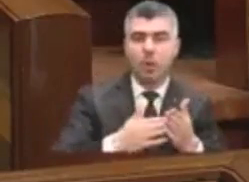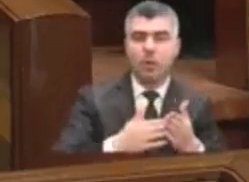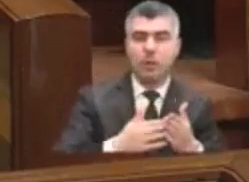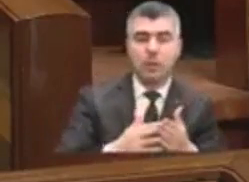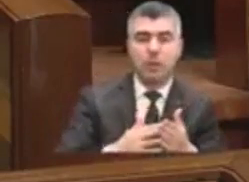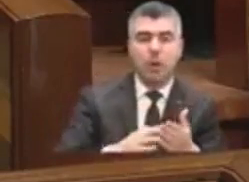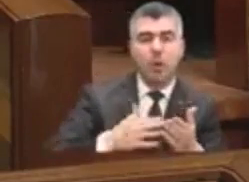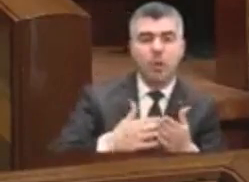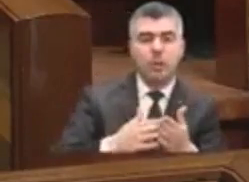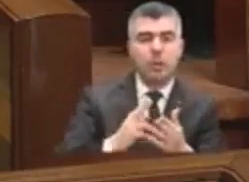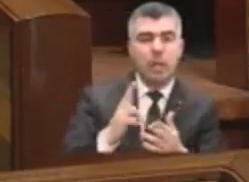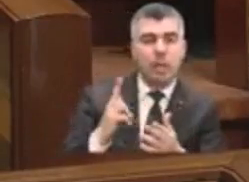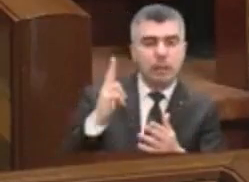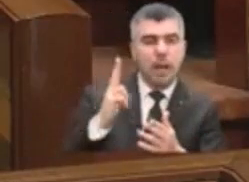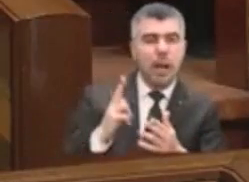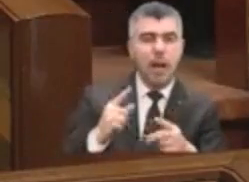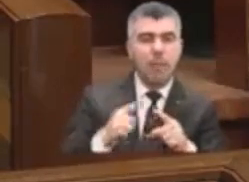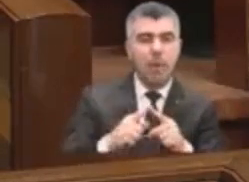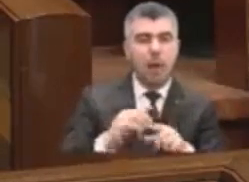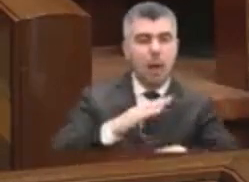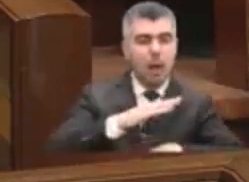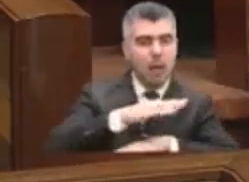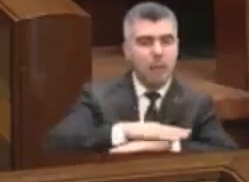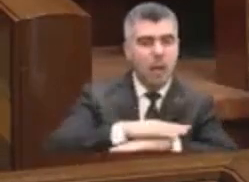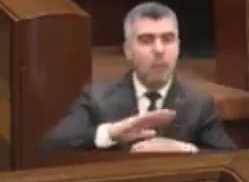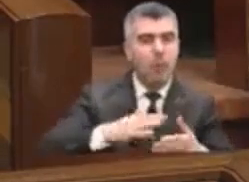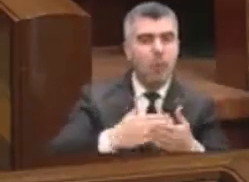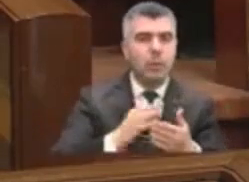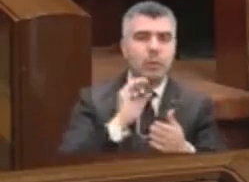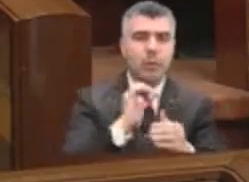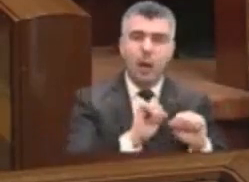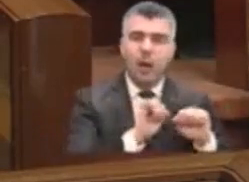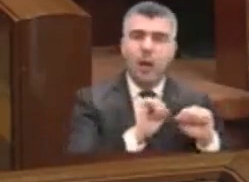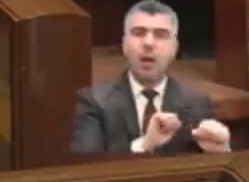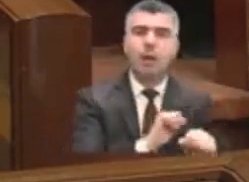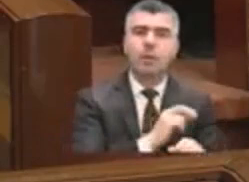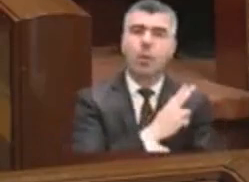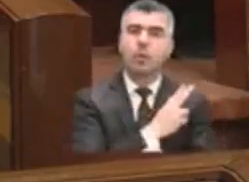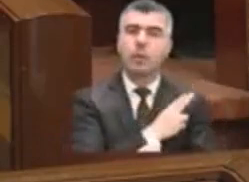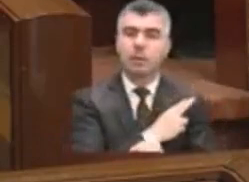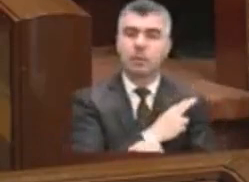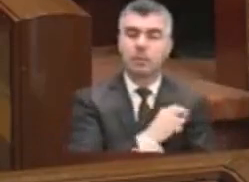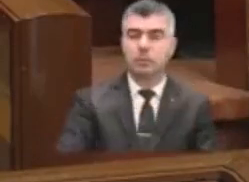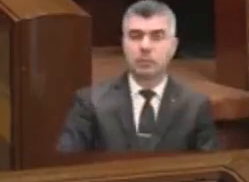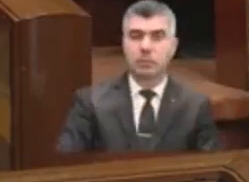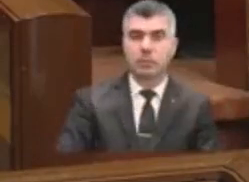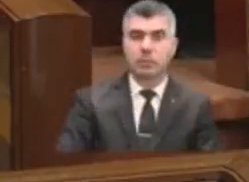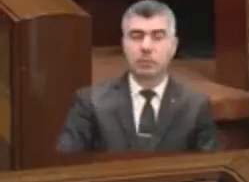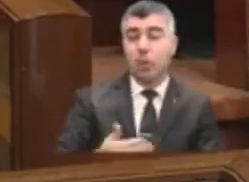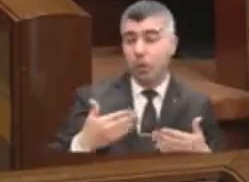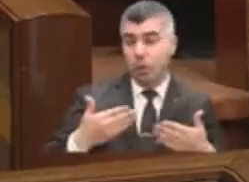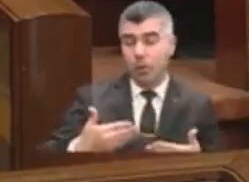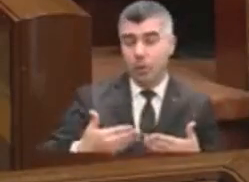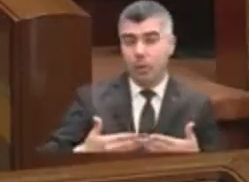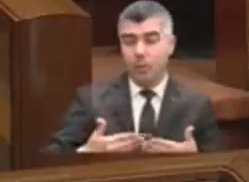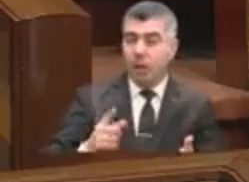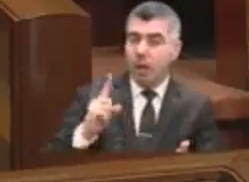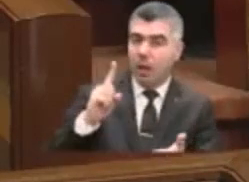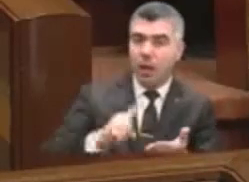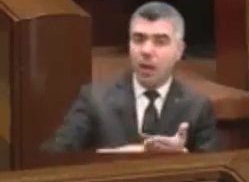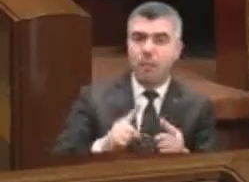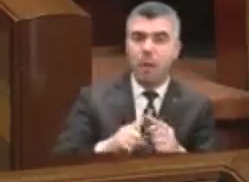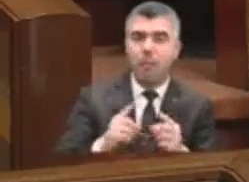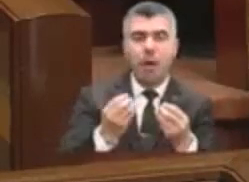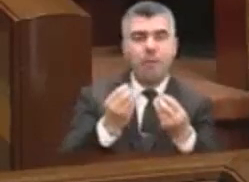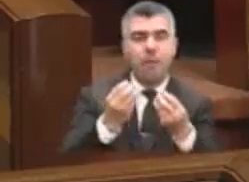ديال الطبيعه والمنطلق ديال الاخلاق في كل شيء. اليوم السيد الوزير هذا دليل قاطع الفشل